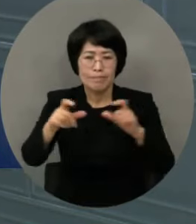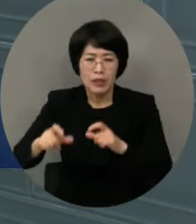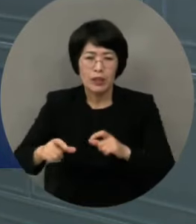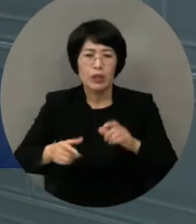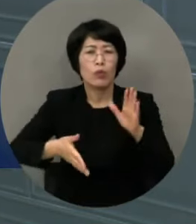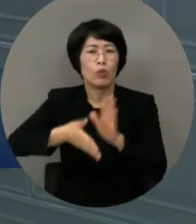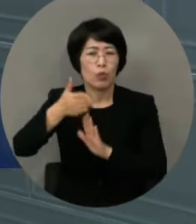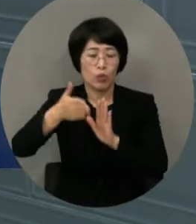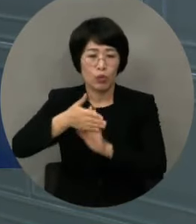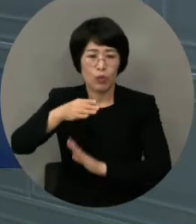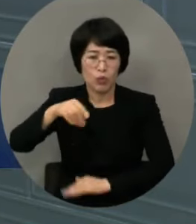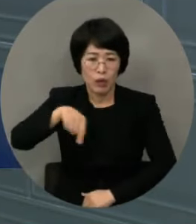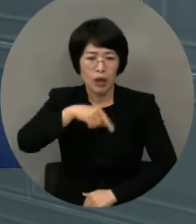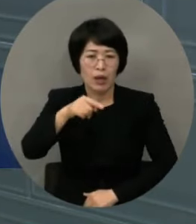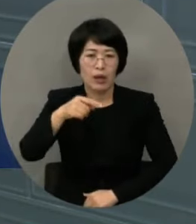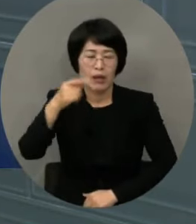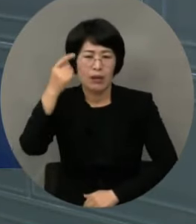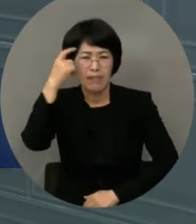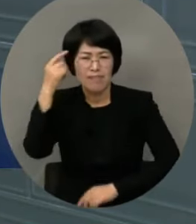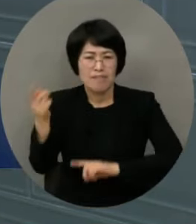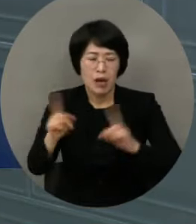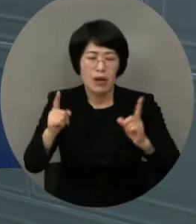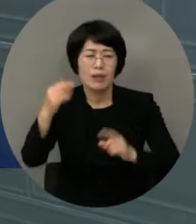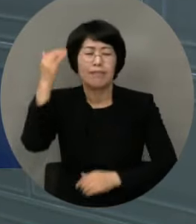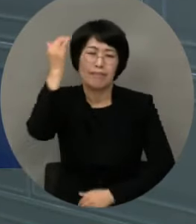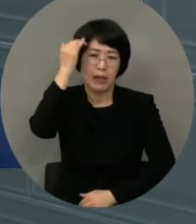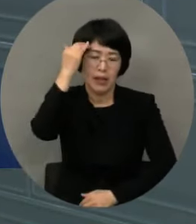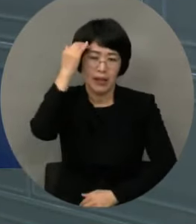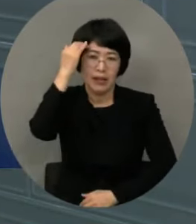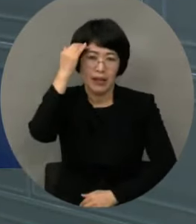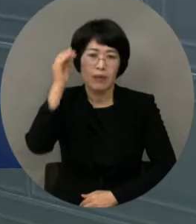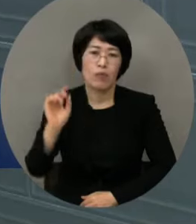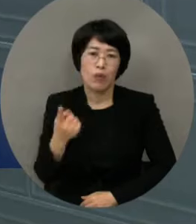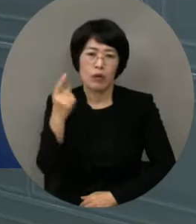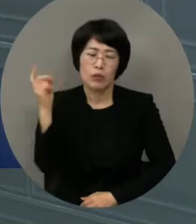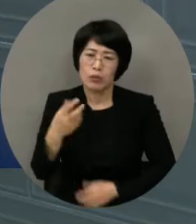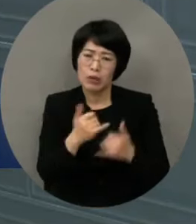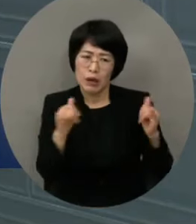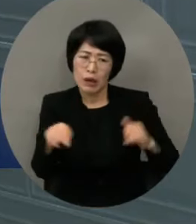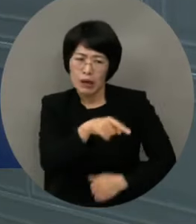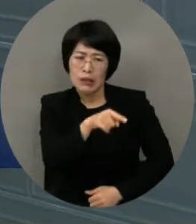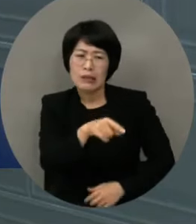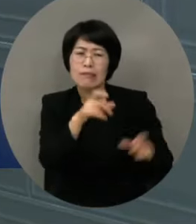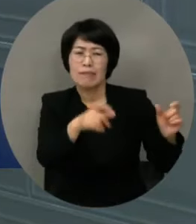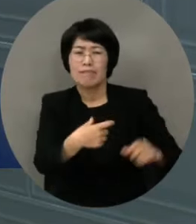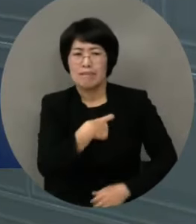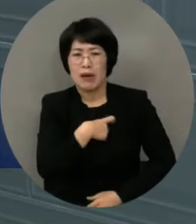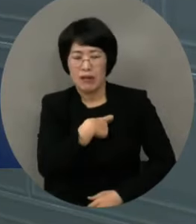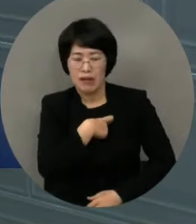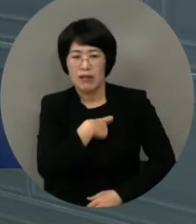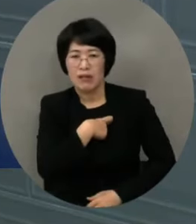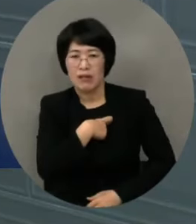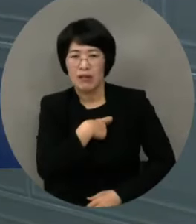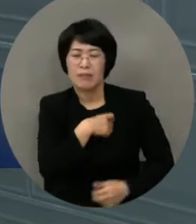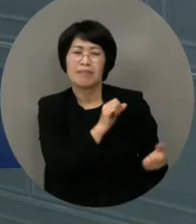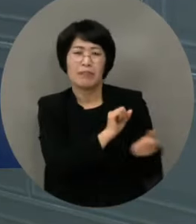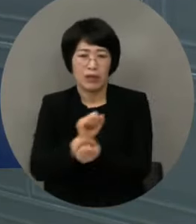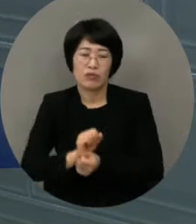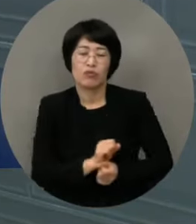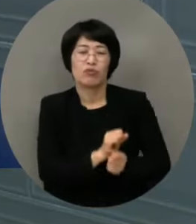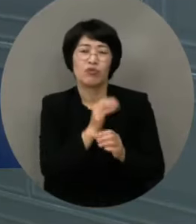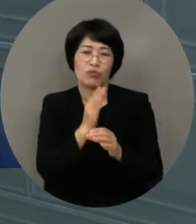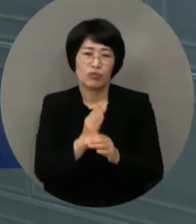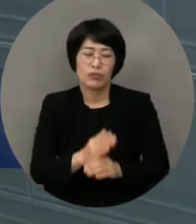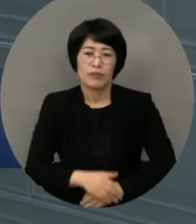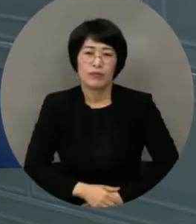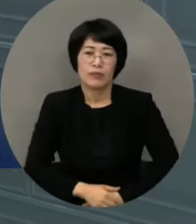도시 지역에서의 어떤 활력 저해 요인으로 작용을 하고 많은 사람들이 그 지역을 기피하게 되는 현상들로